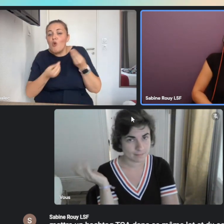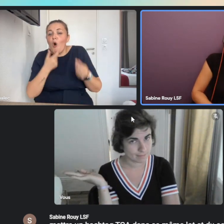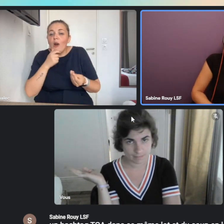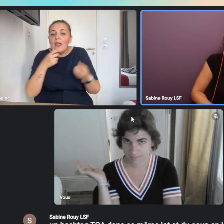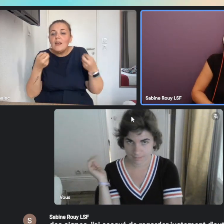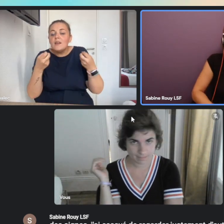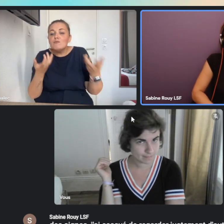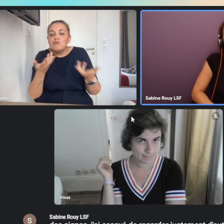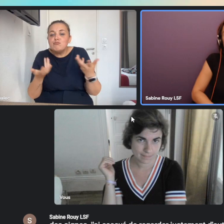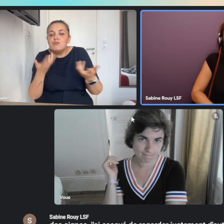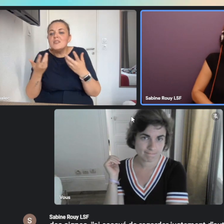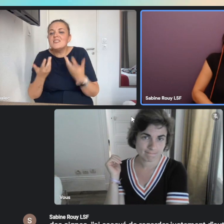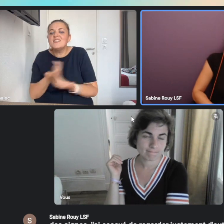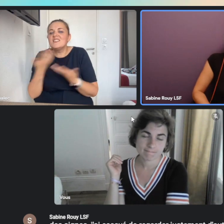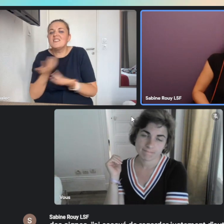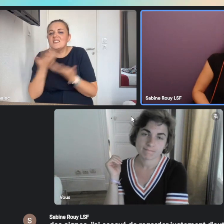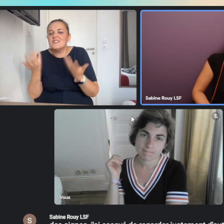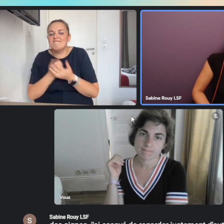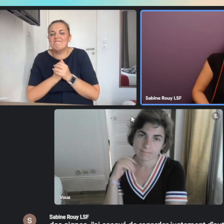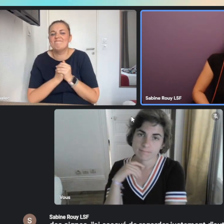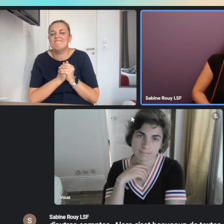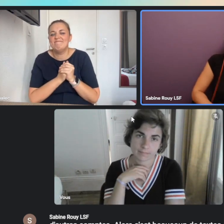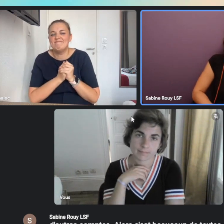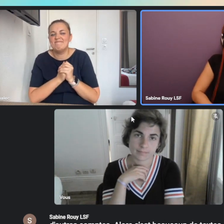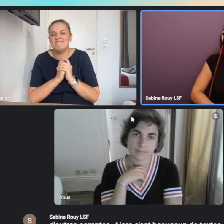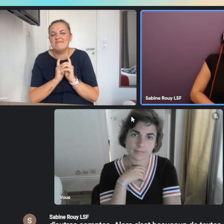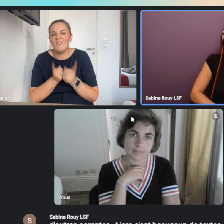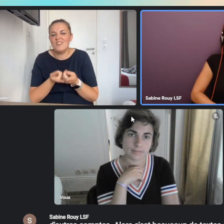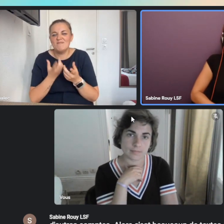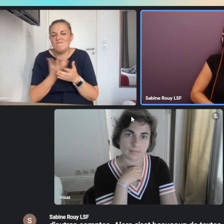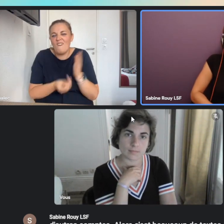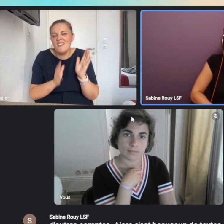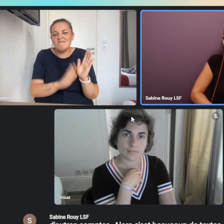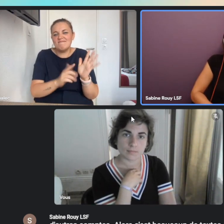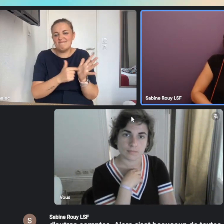de vidéos, mais le sous-titrage, alors soit c'est en anglais et du coup, bon, enfin voilà.